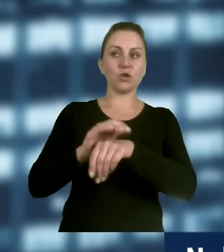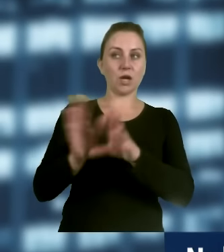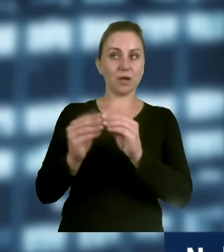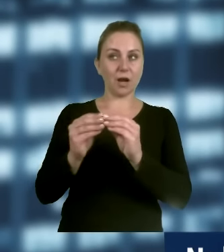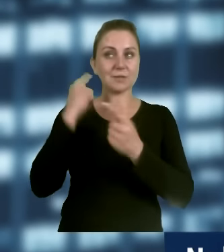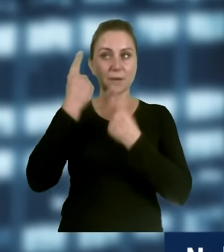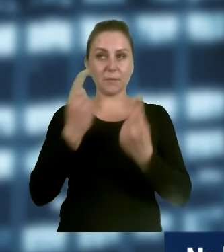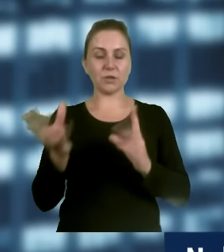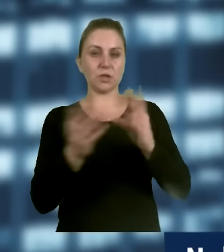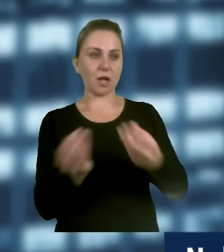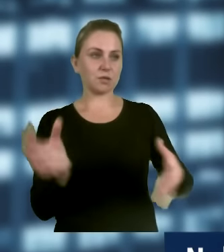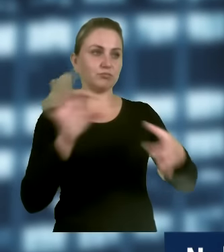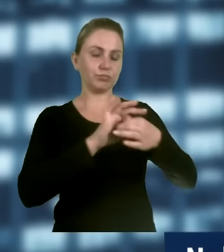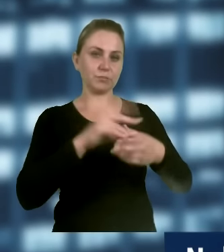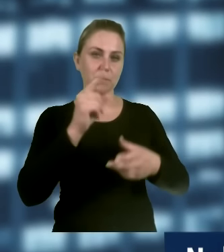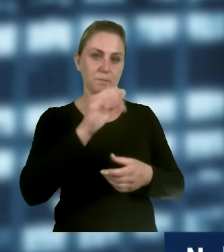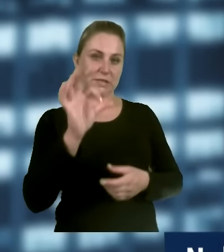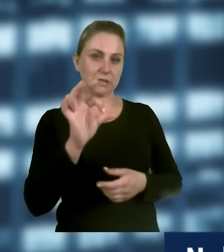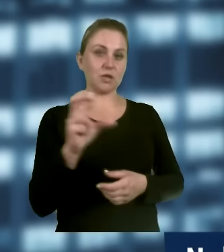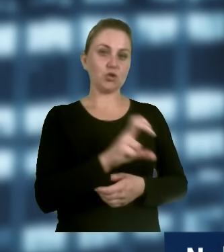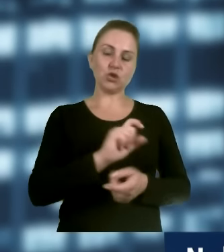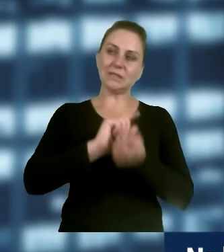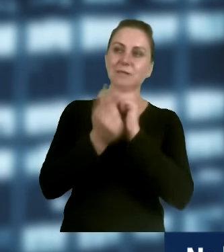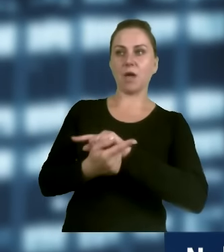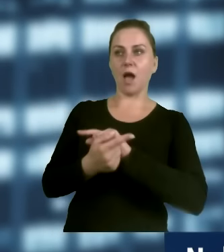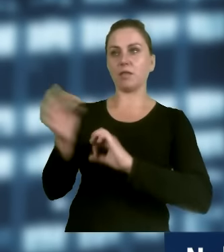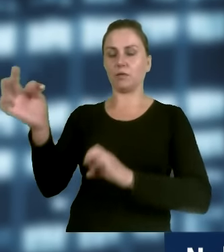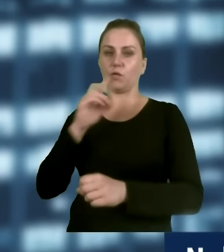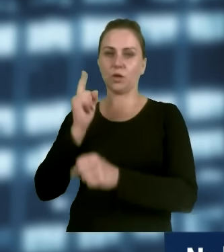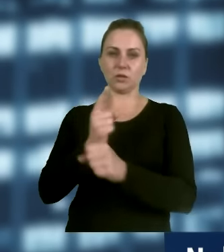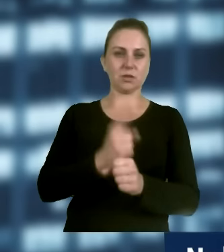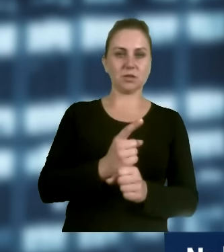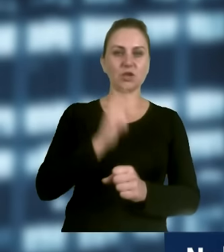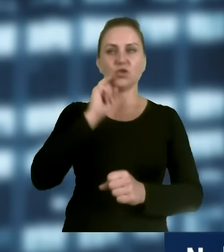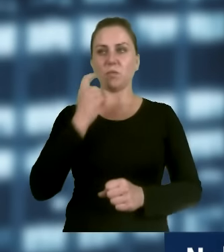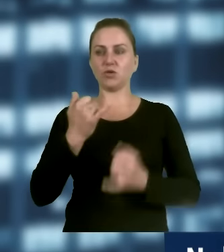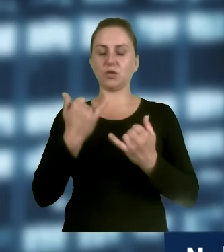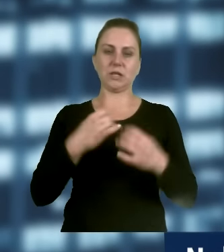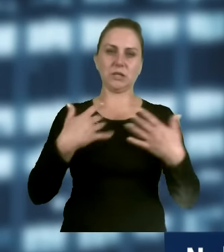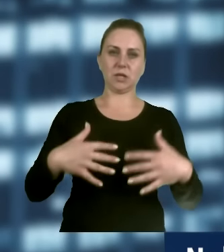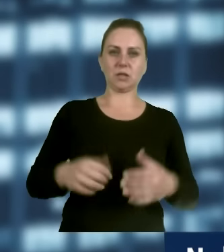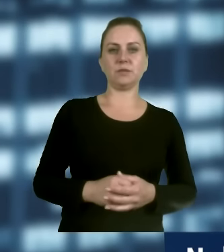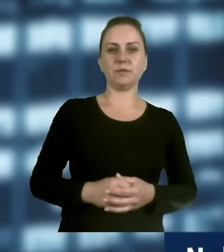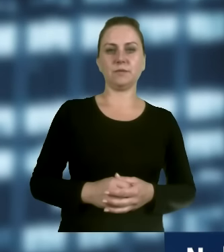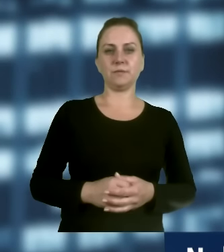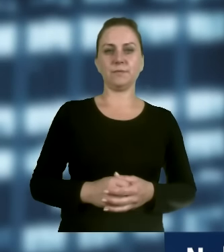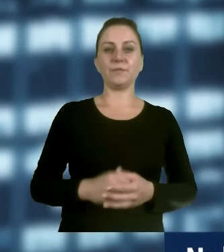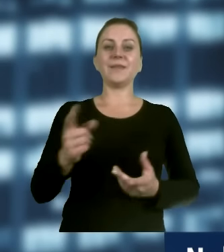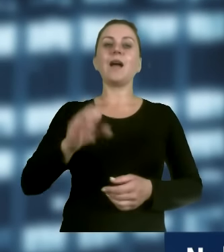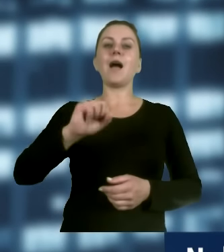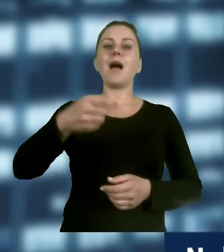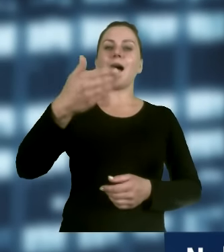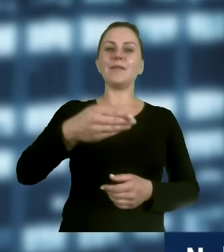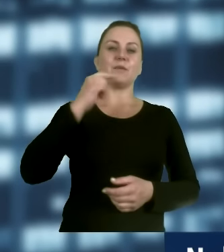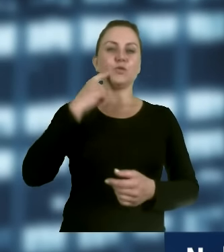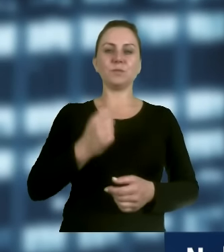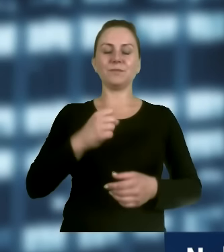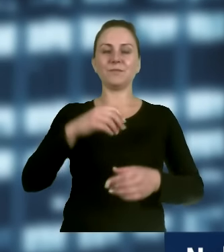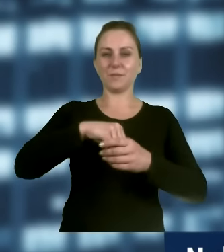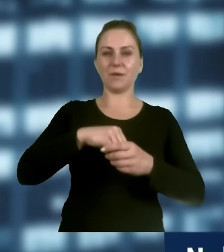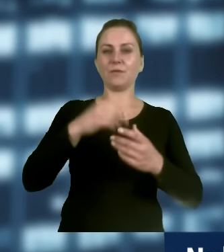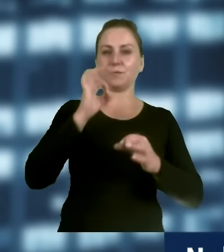zmiana priorytetów? Śmieszno i straszno. Tak, ma nam śpiewał, zdrada, zdrada.